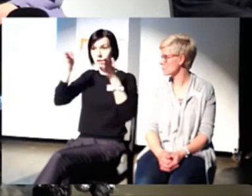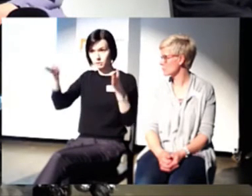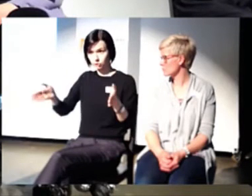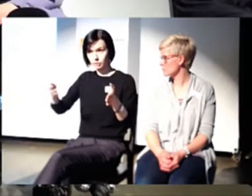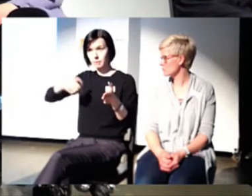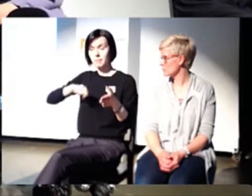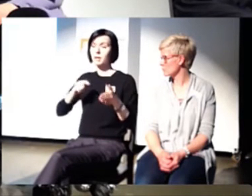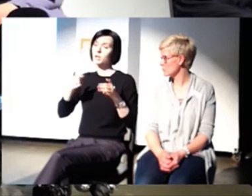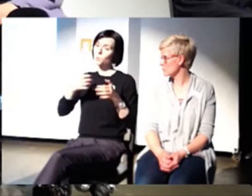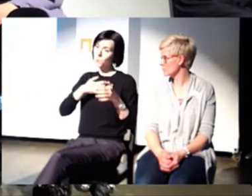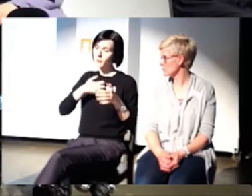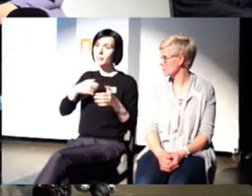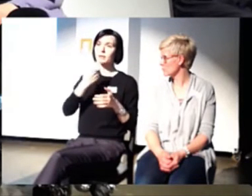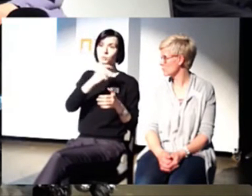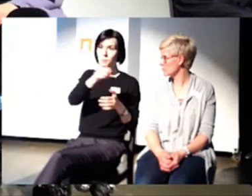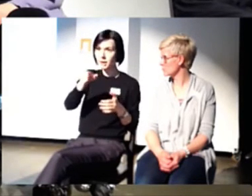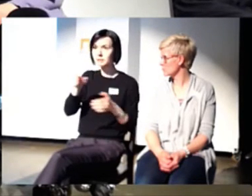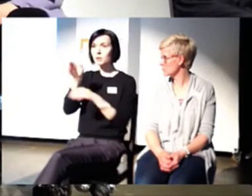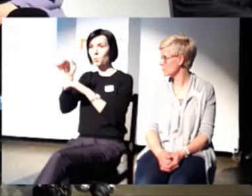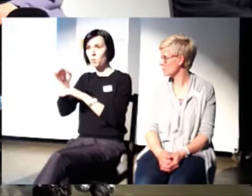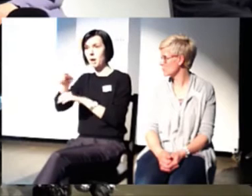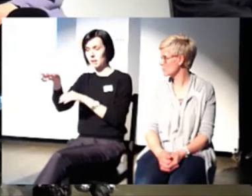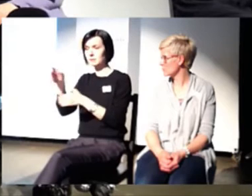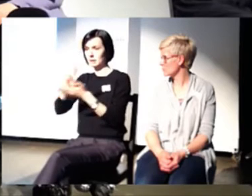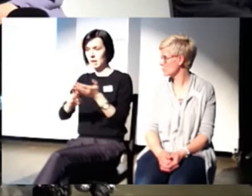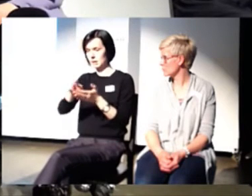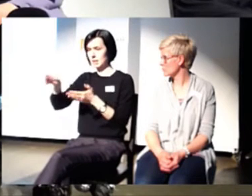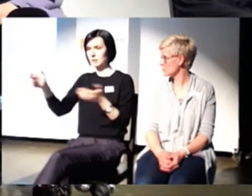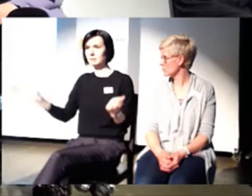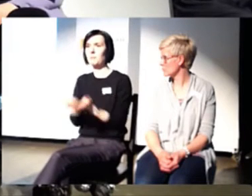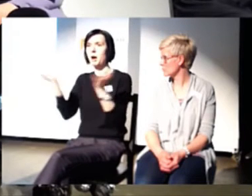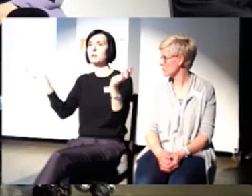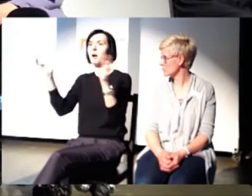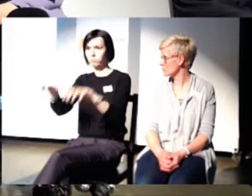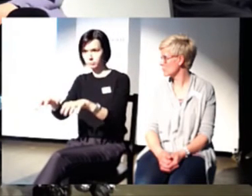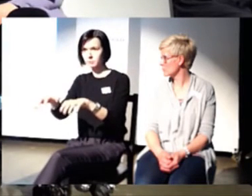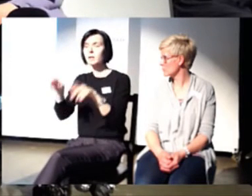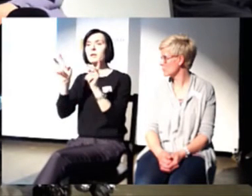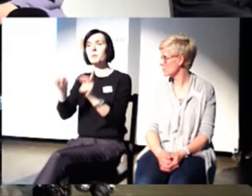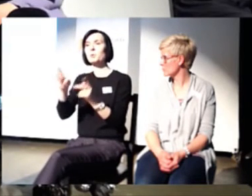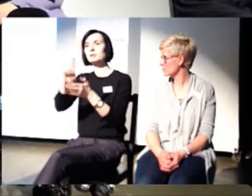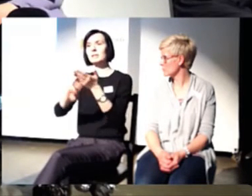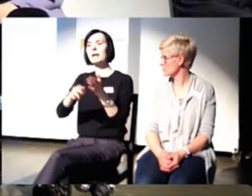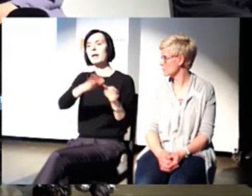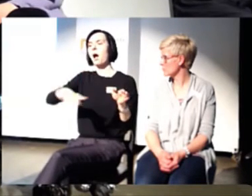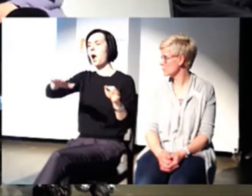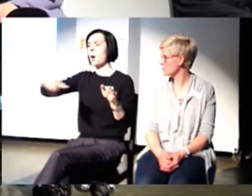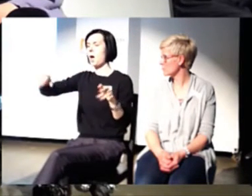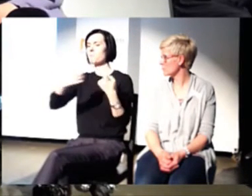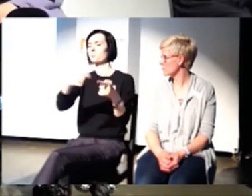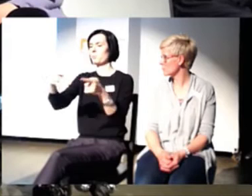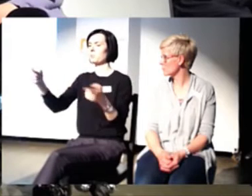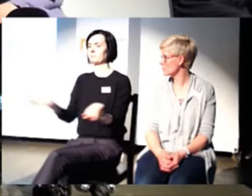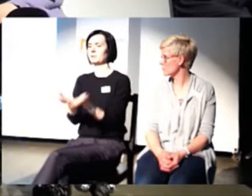suomalaisia ja ulkomaalaisia taiteilijoita. Pyritään saada eri taiteen alojen edustajia yhteen ja myöskin